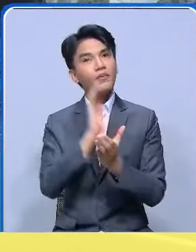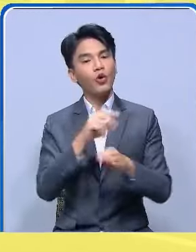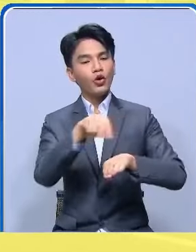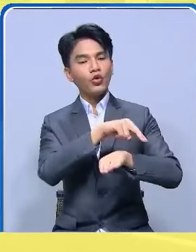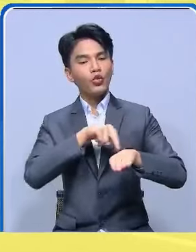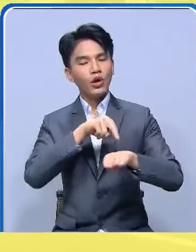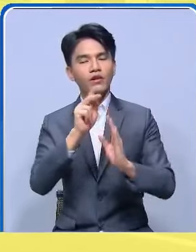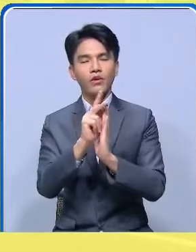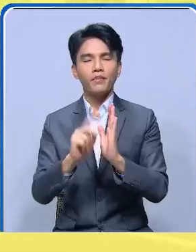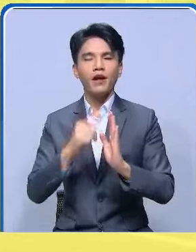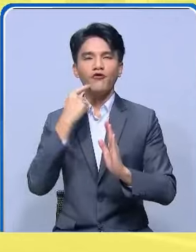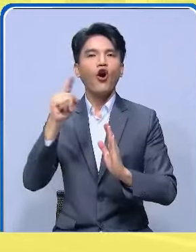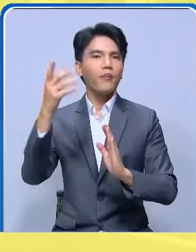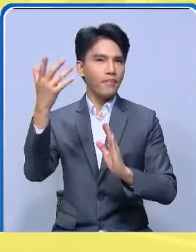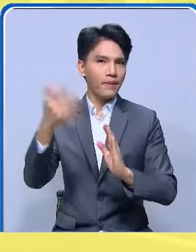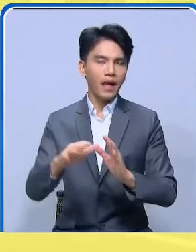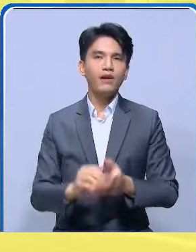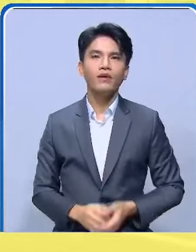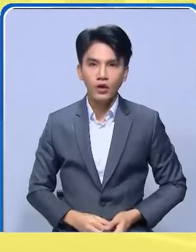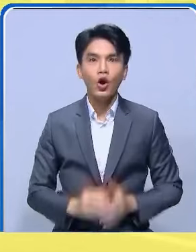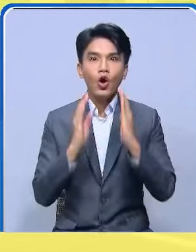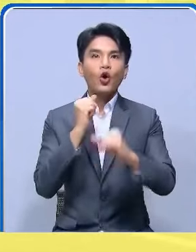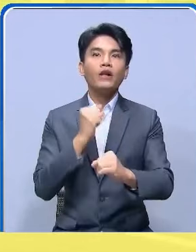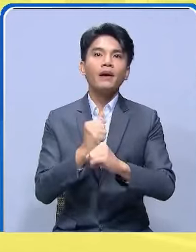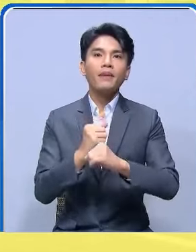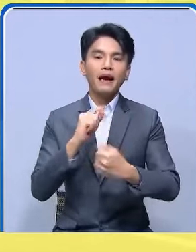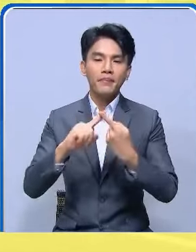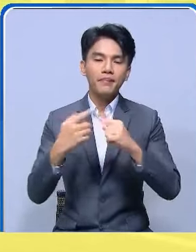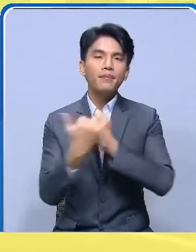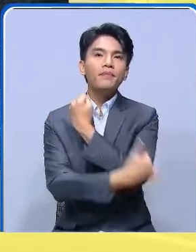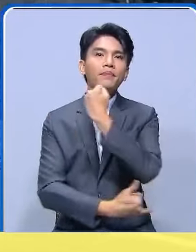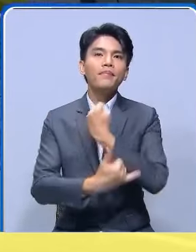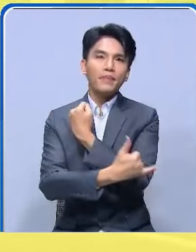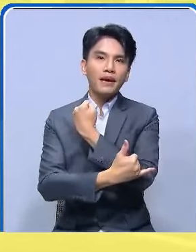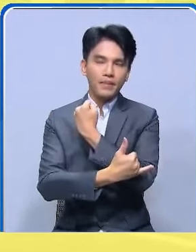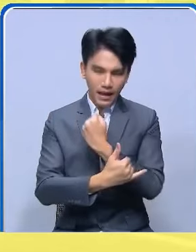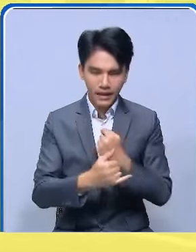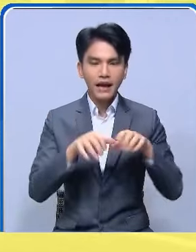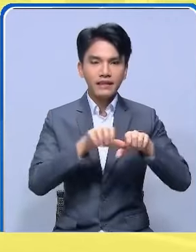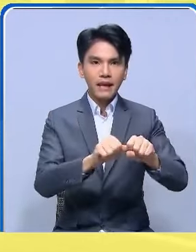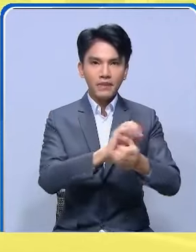คดีส่วนแรงงานประเทศเพื่อนบ้านหลังดำเนินคดีเสร็จสิ้นแล้วเนี่ยก็จะผลักดันกลับประเทศเขาต่อไปนะคะ